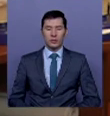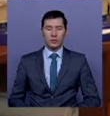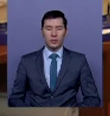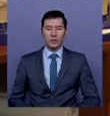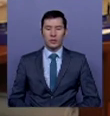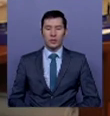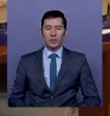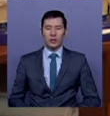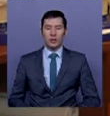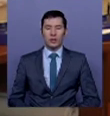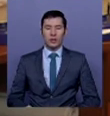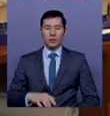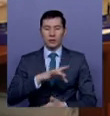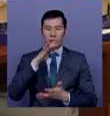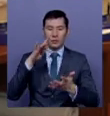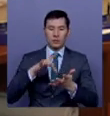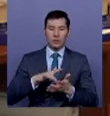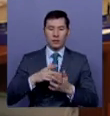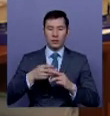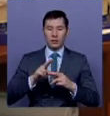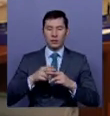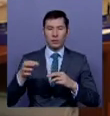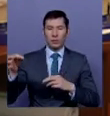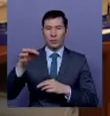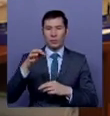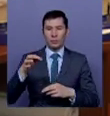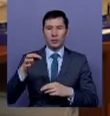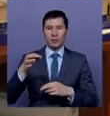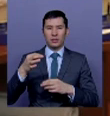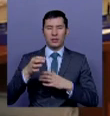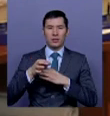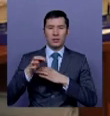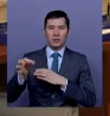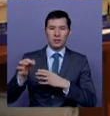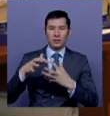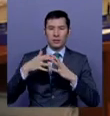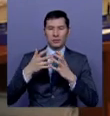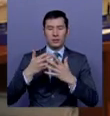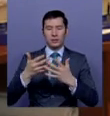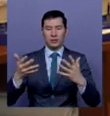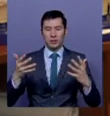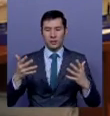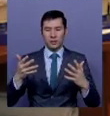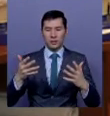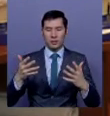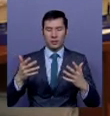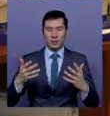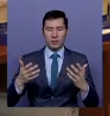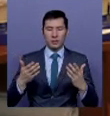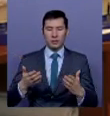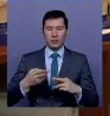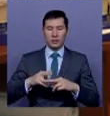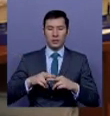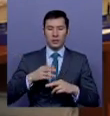мына қаланың шетіндегі біздің десуіміз бар бәрімізде жаңағы блокпосттар тұрған жерде